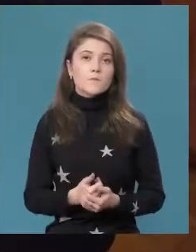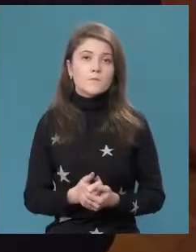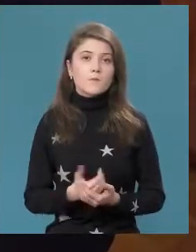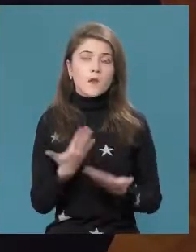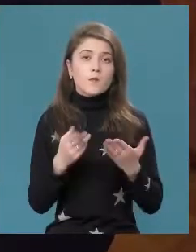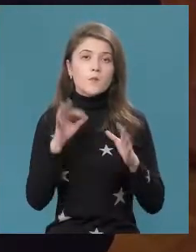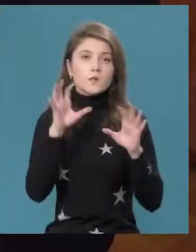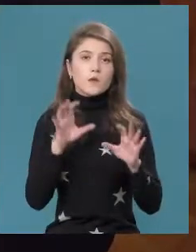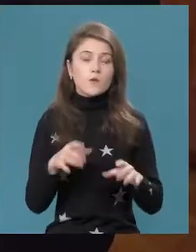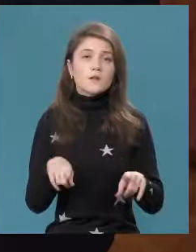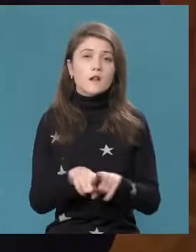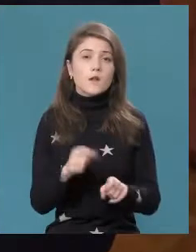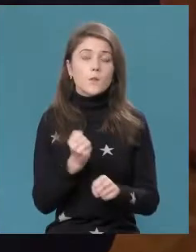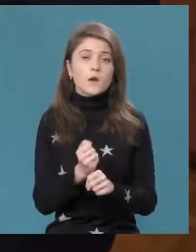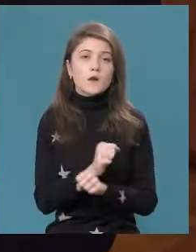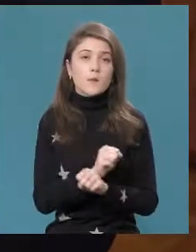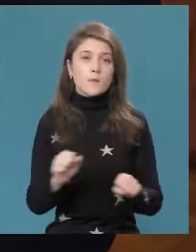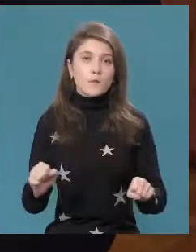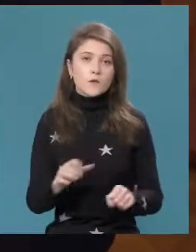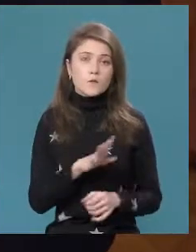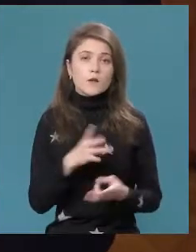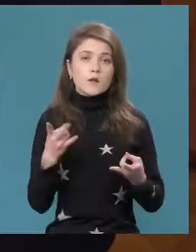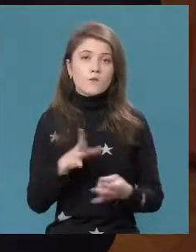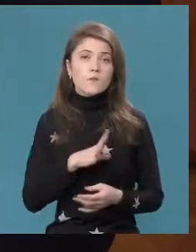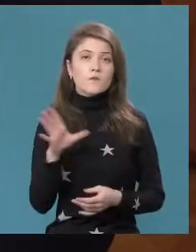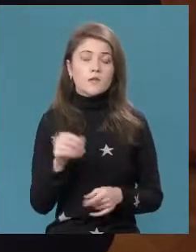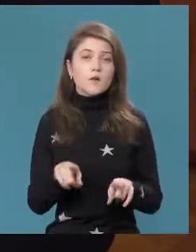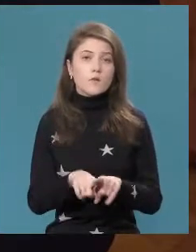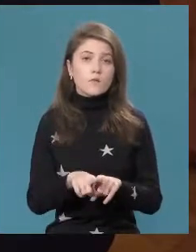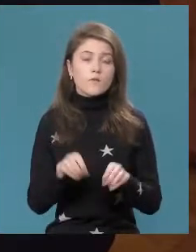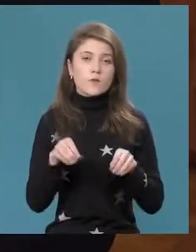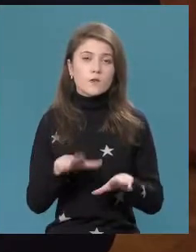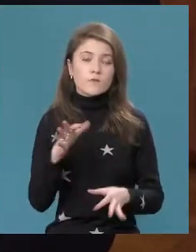так робити не можна було. Треба було все однак вирішувати його в суді.